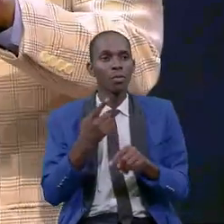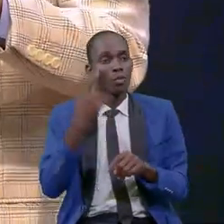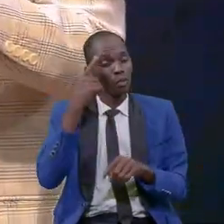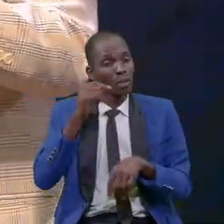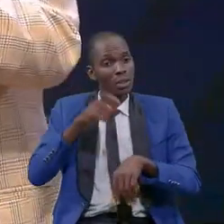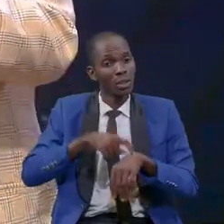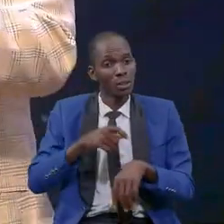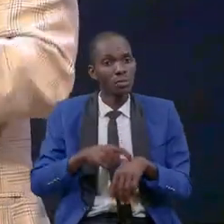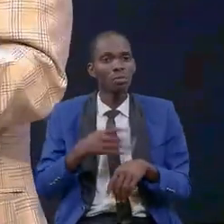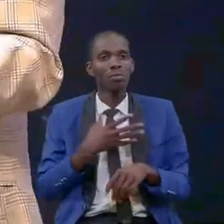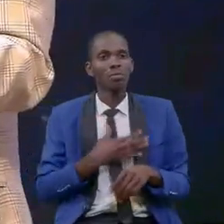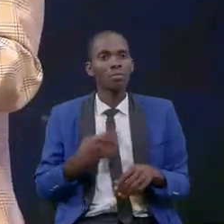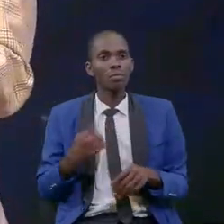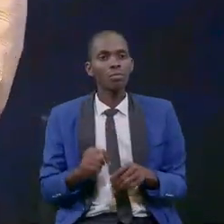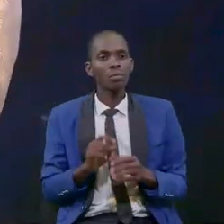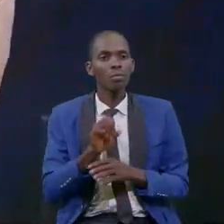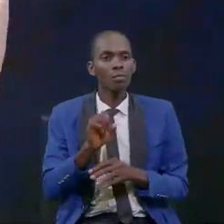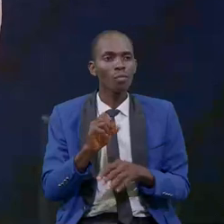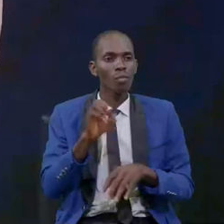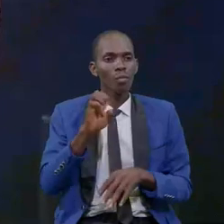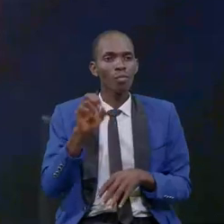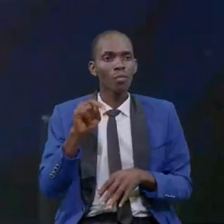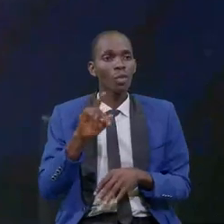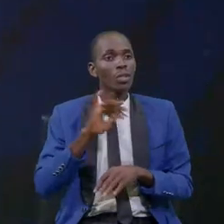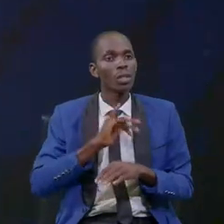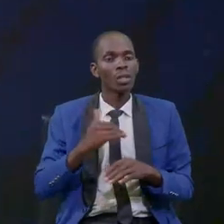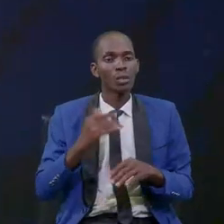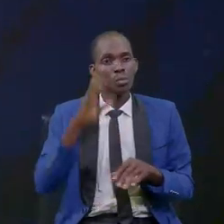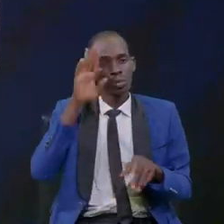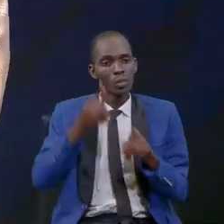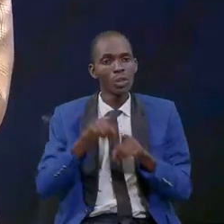Et 2 Thessaloniciens 1, 5.